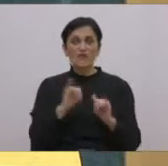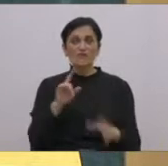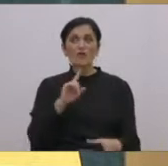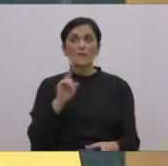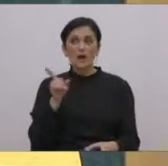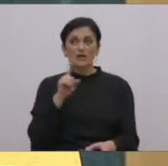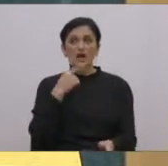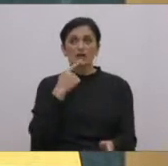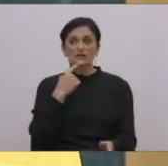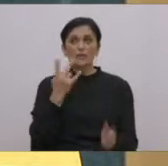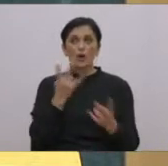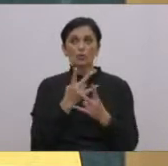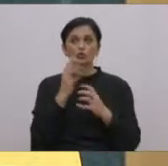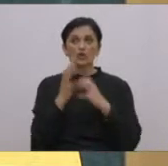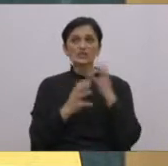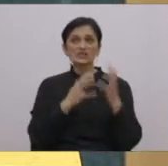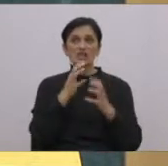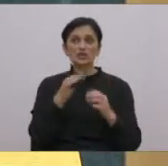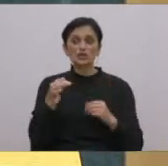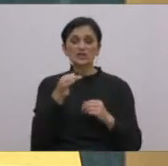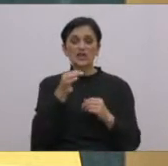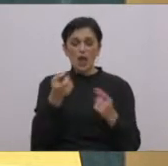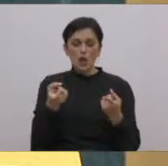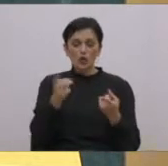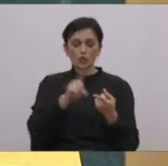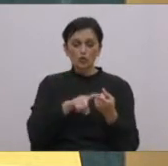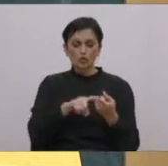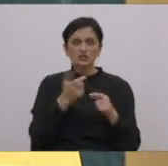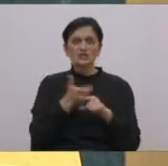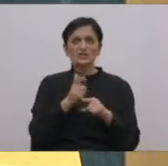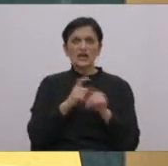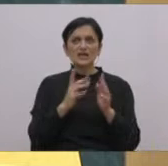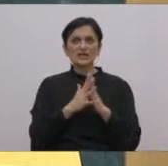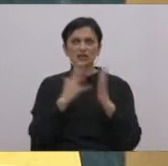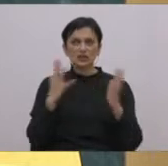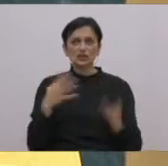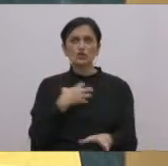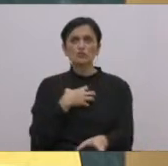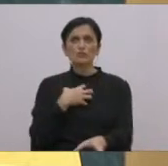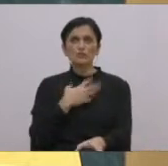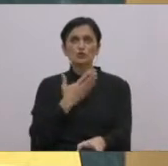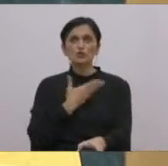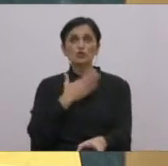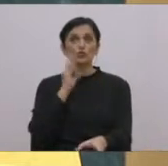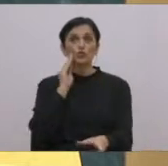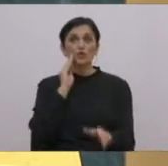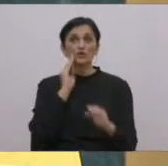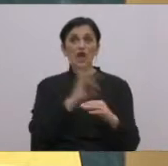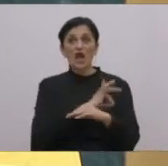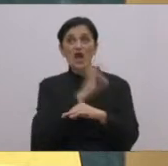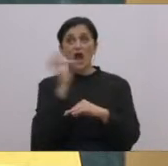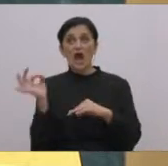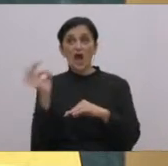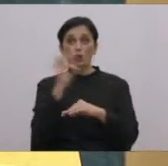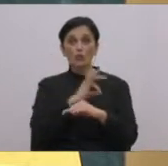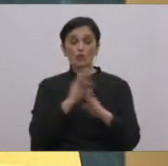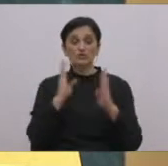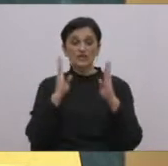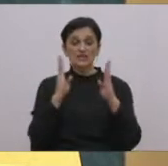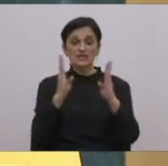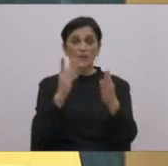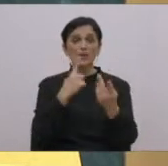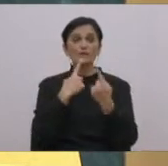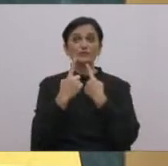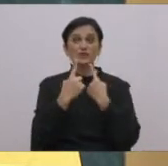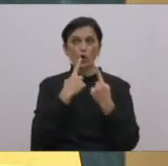თქმა უნდა, საერთაშორისო რეგიონულ ჭრილში მას ასევე ძალიან დიდი მნიშვნელობა აქვს და როდესაც აღმოსავლეთ დასავლეთ ერეფანზე ვსაუბრობ,